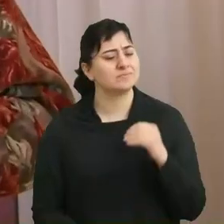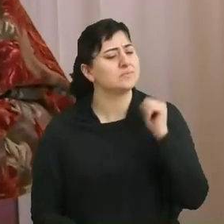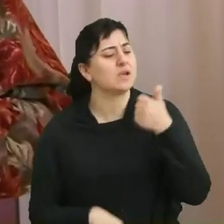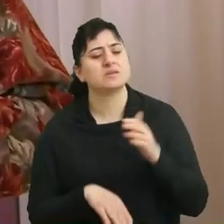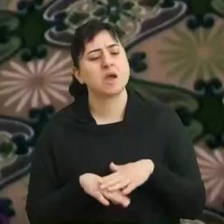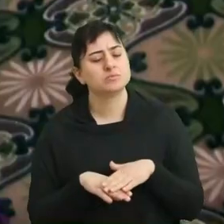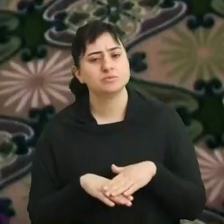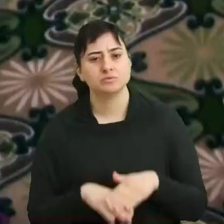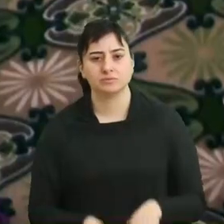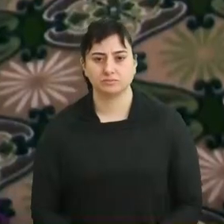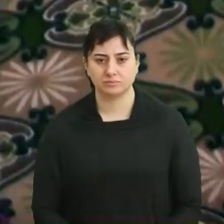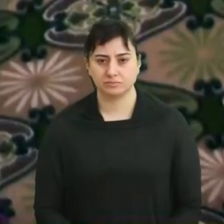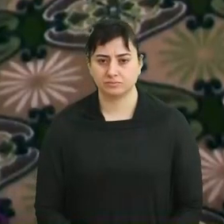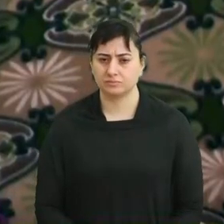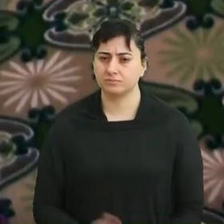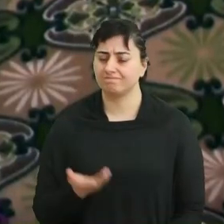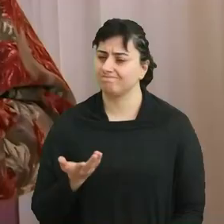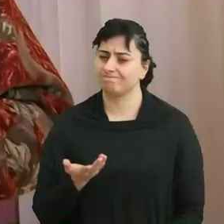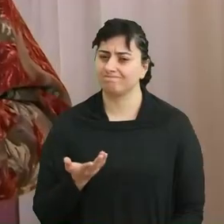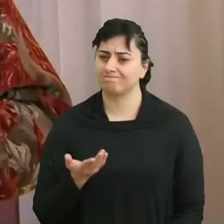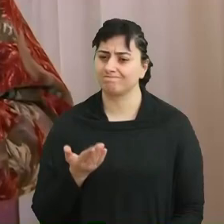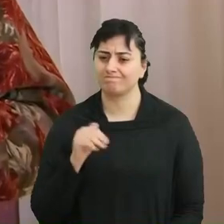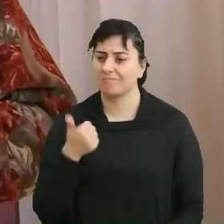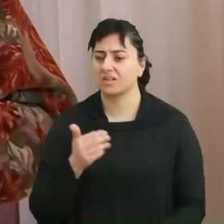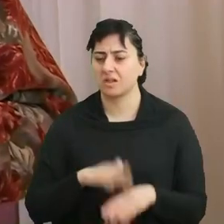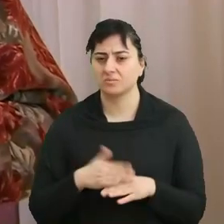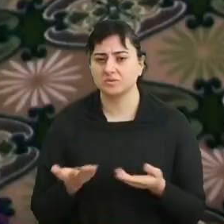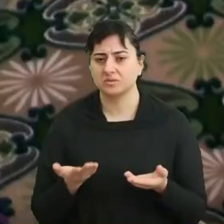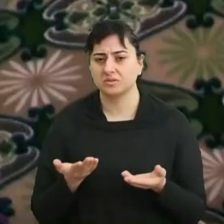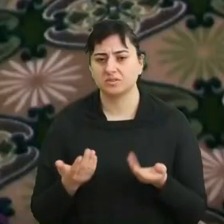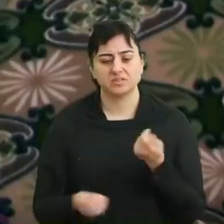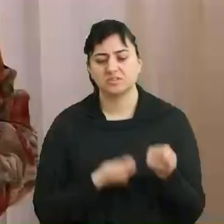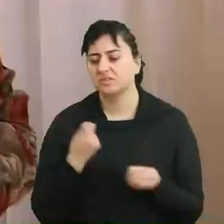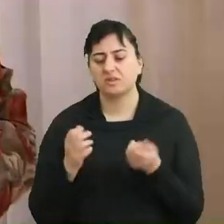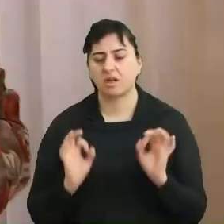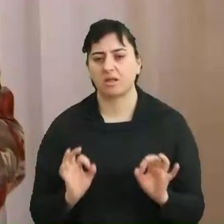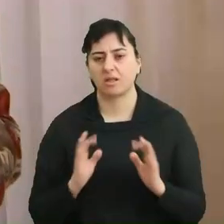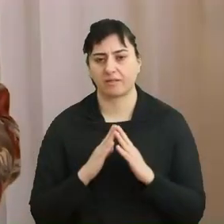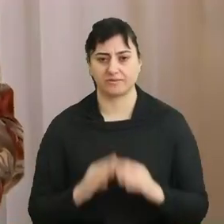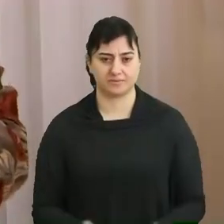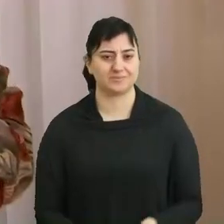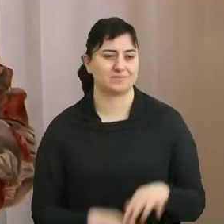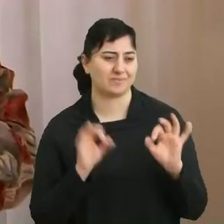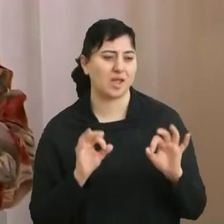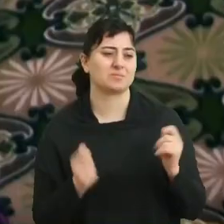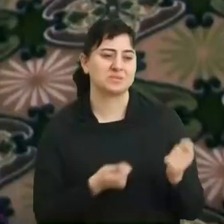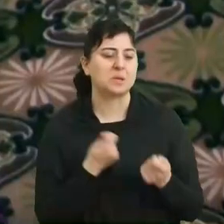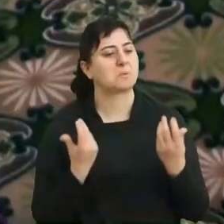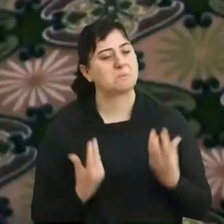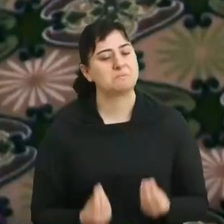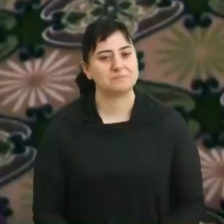ne yapıyorsun enişte? Rutin işleri, ne yapacağım işte filan işleri. Rutin işleri